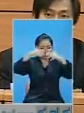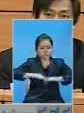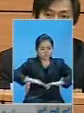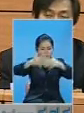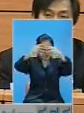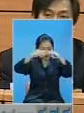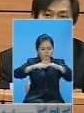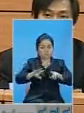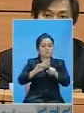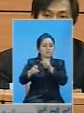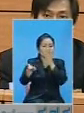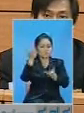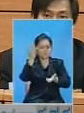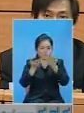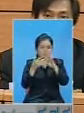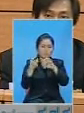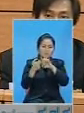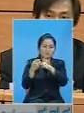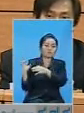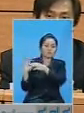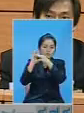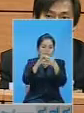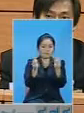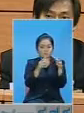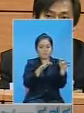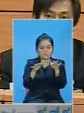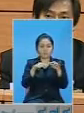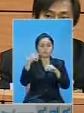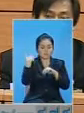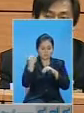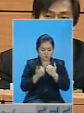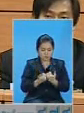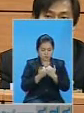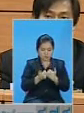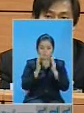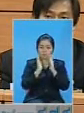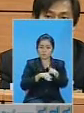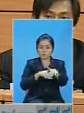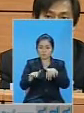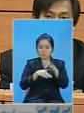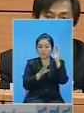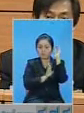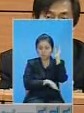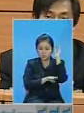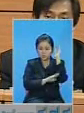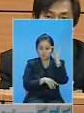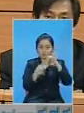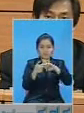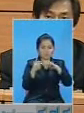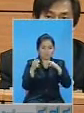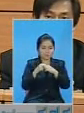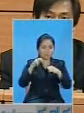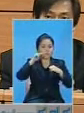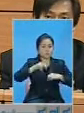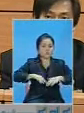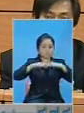กระทบต่อเนื่องในกรณีเกิดเหตุแผ่นดินไหวโดยเฉพาะยิ่งในปัจจุบันพี่น้องประชาชนในพื้นที่ภาคใต้ก็ประสบภัยอุทกภั